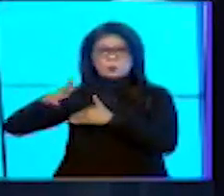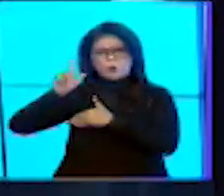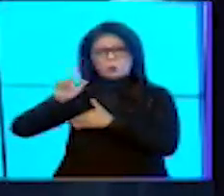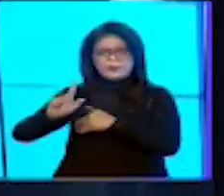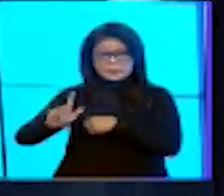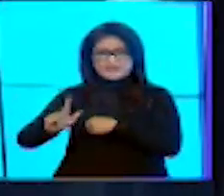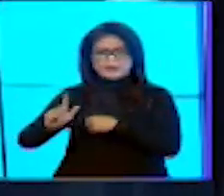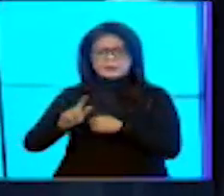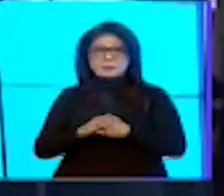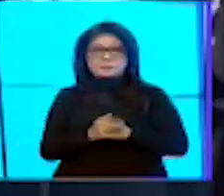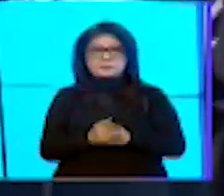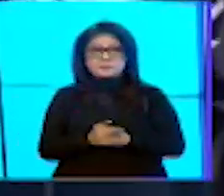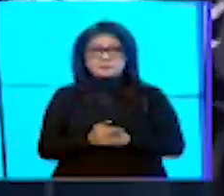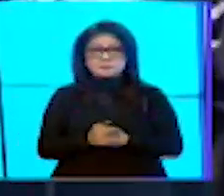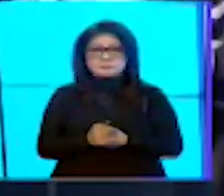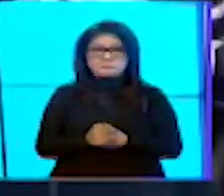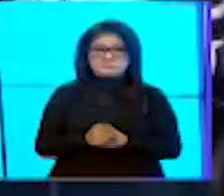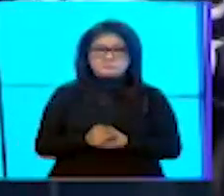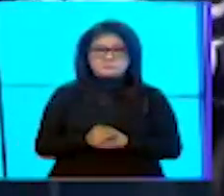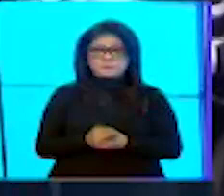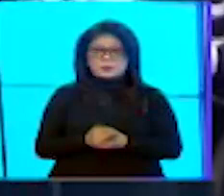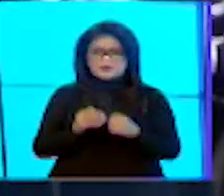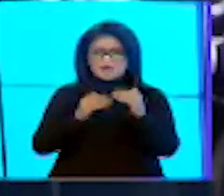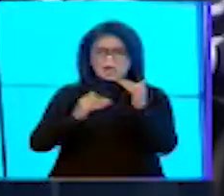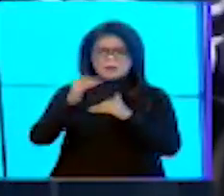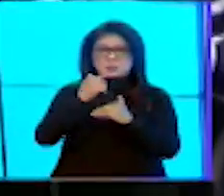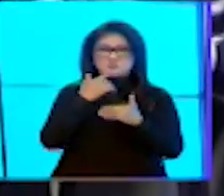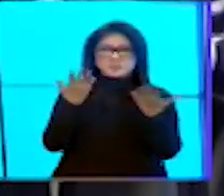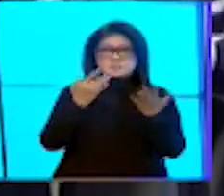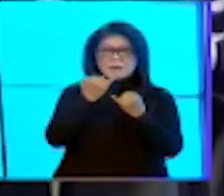gitu pas Lebaran itu. Mulai naik itu di